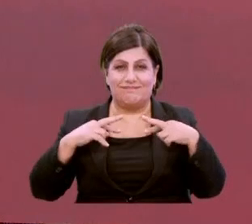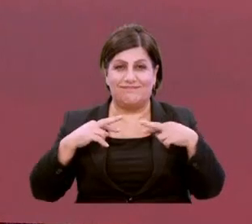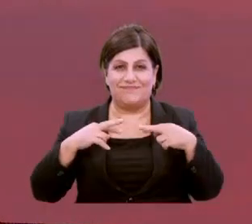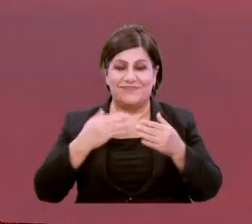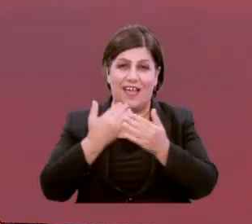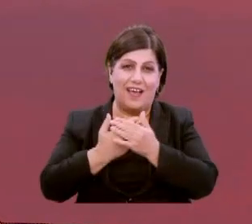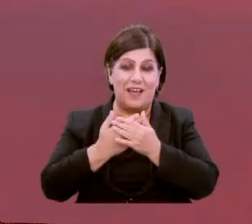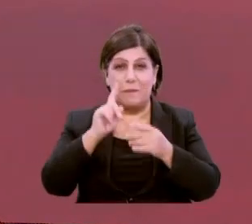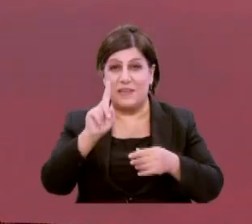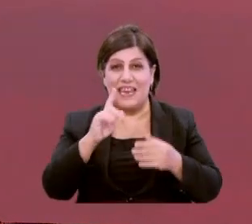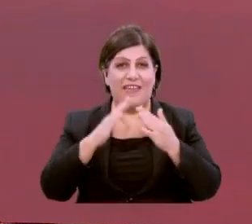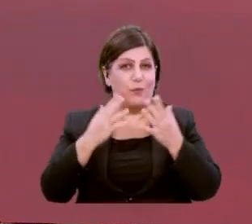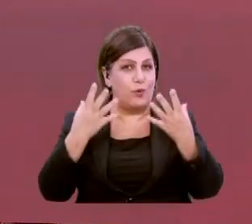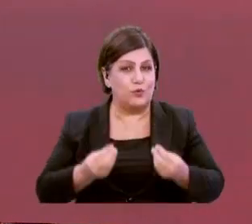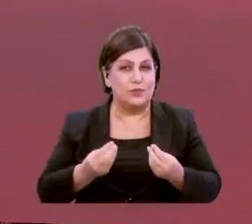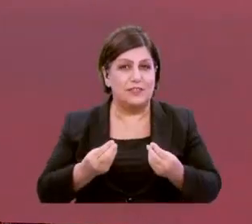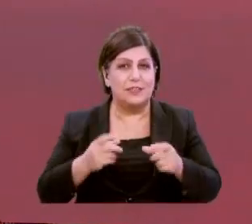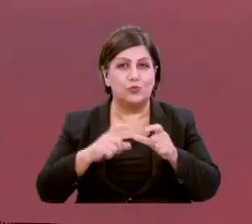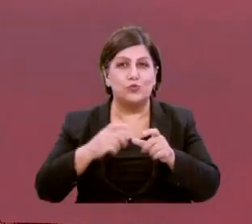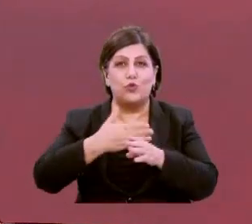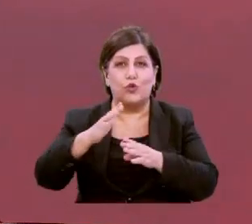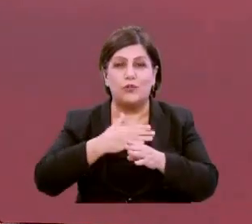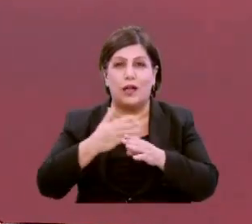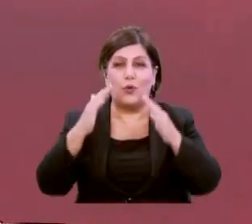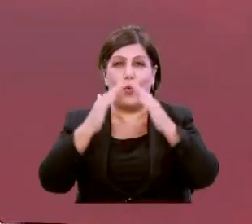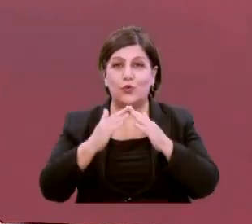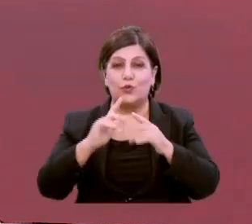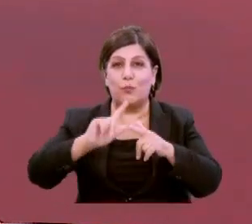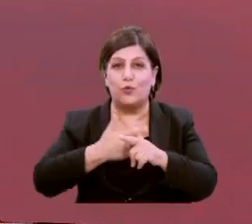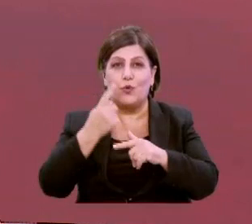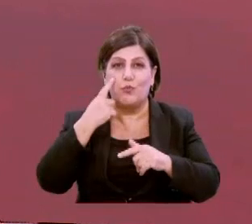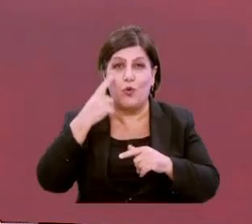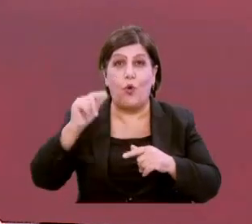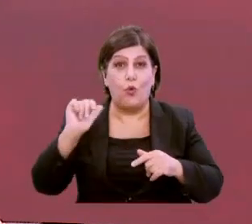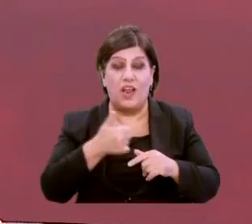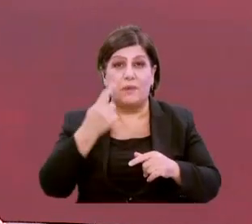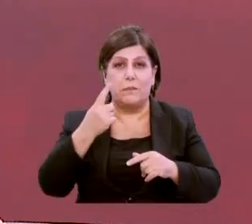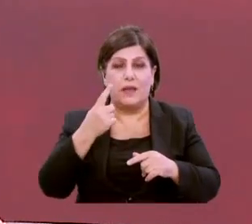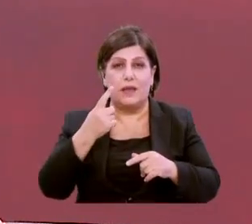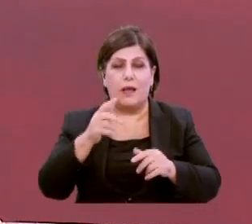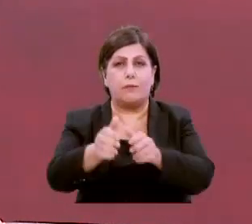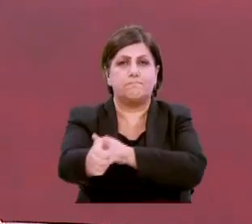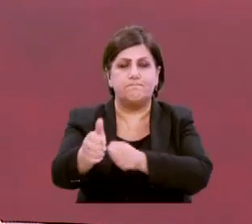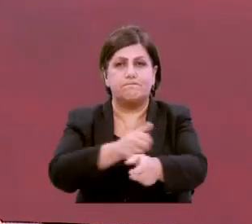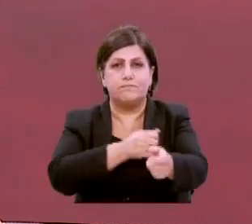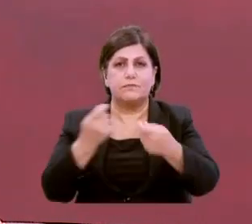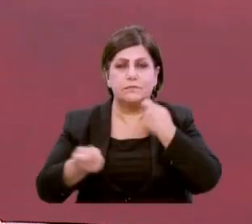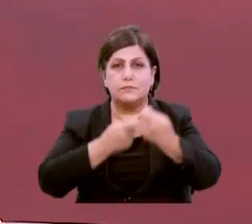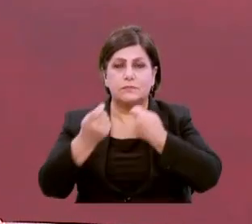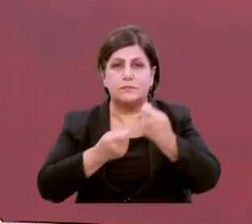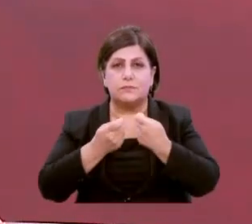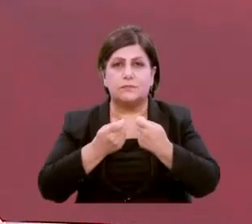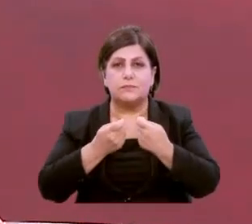Ah Bir evim olsa sosyal Konut Projesi hükümetin önemli bir hamlesiydi ve çok ciddi